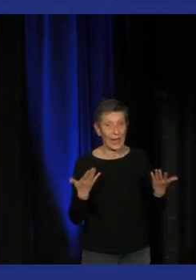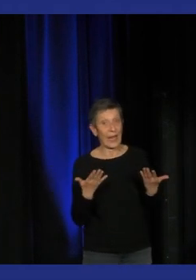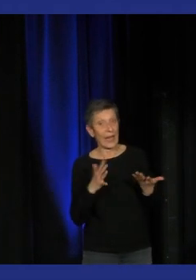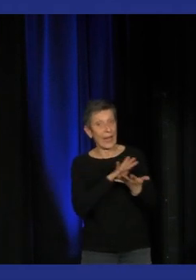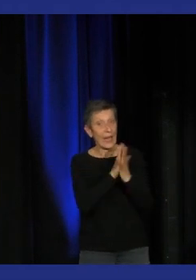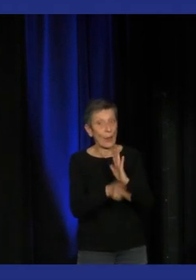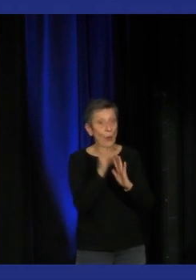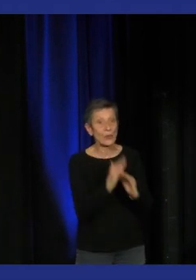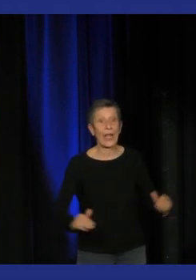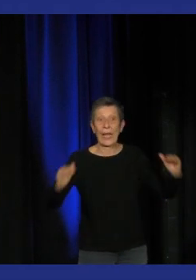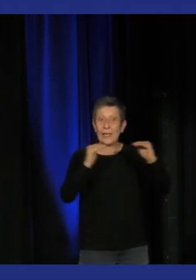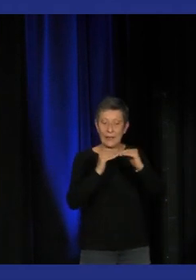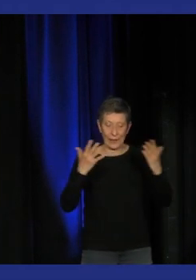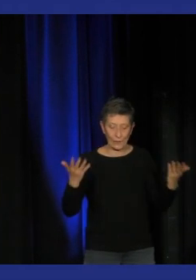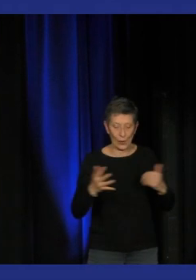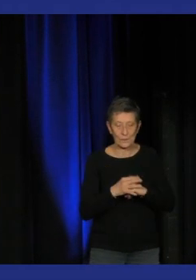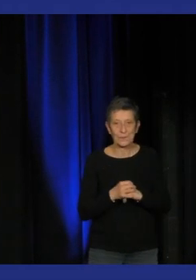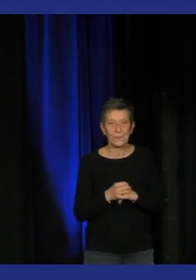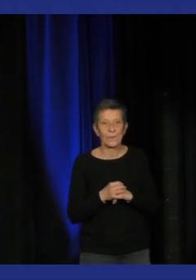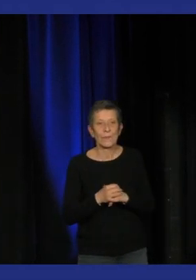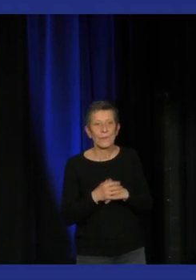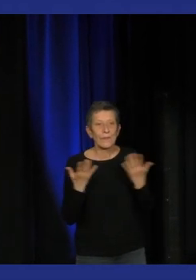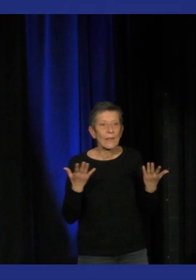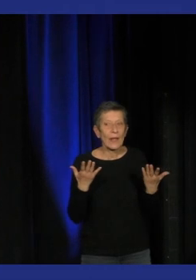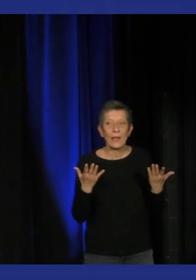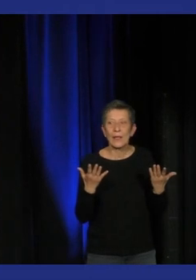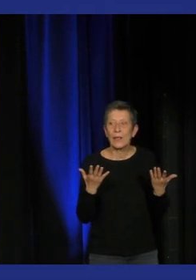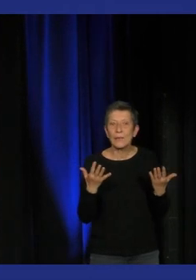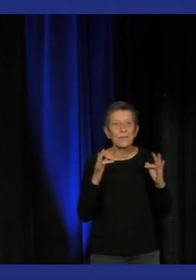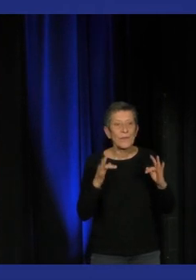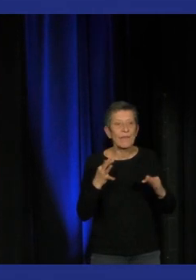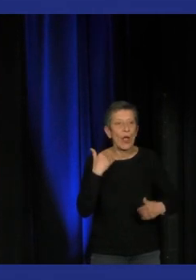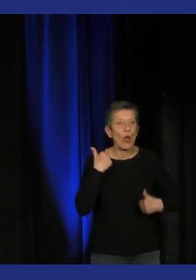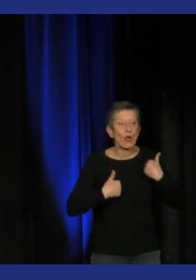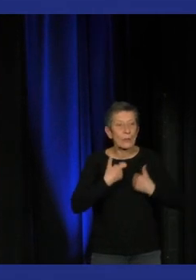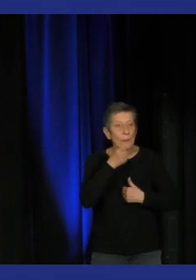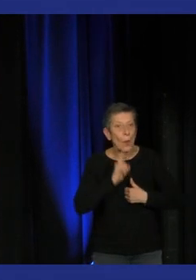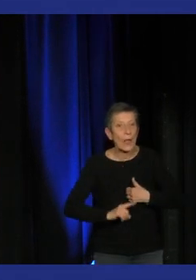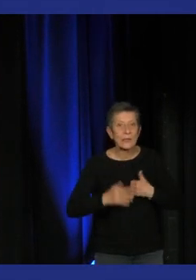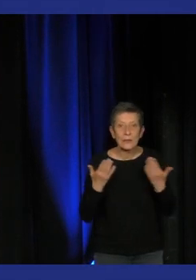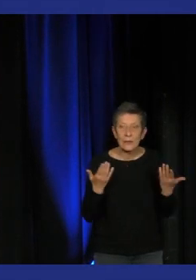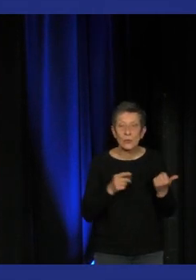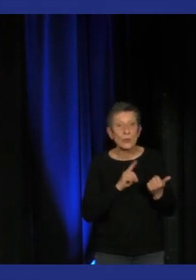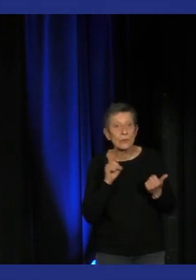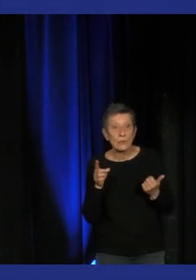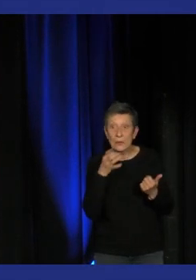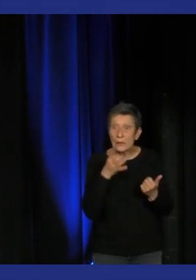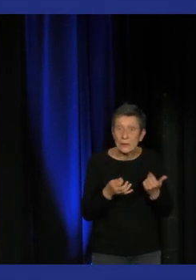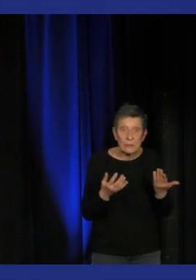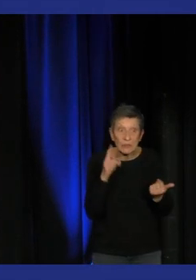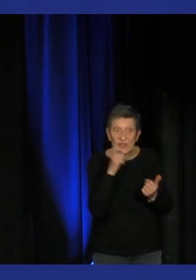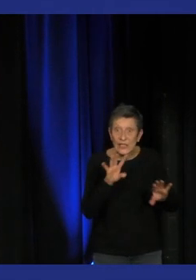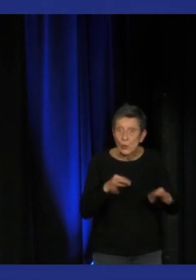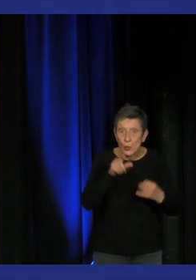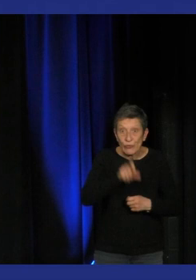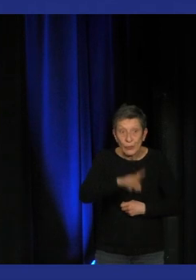un peu plus précise sur les questions d'handiparentalité, est-ce que vous avez la sensation, vous avez parlé de la difficulté à trouver des professionnels, est-ce que vous